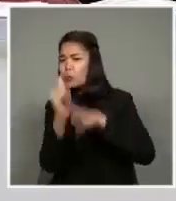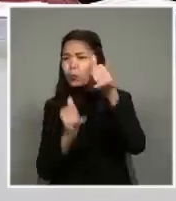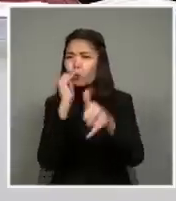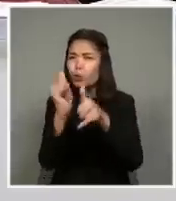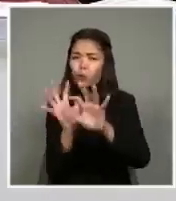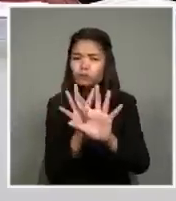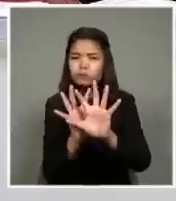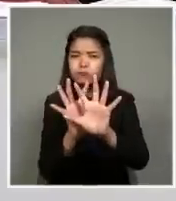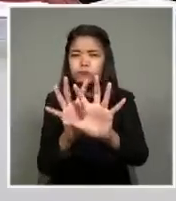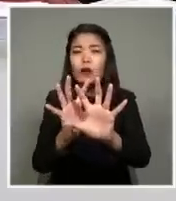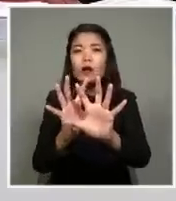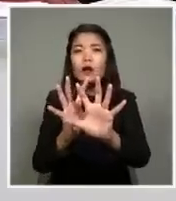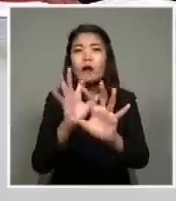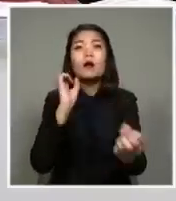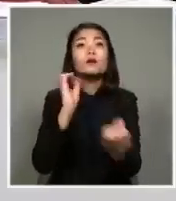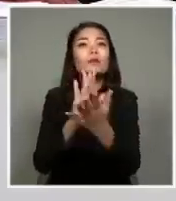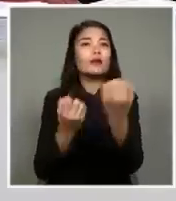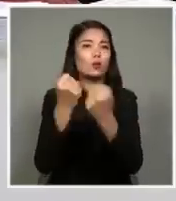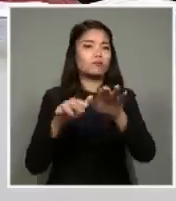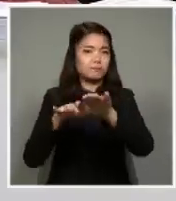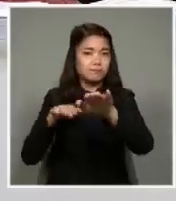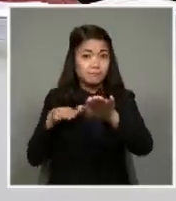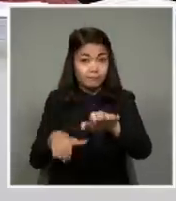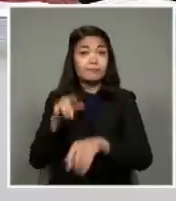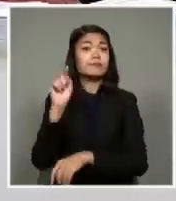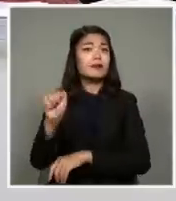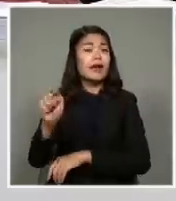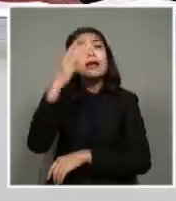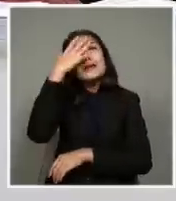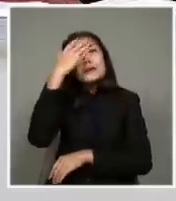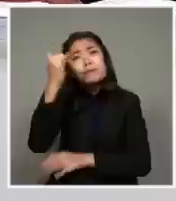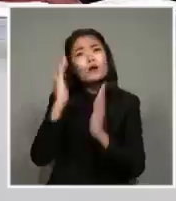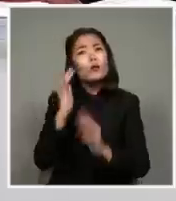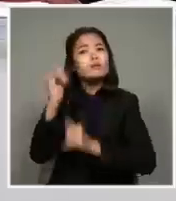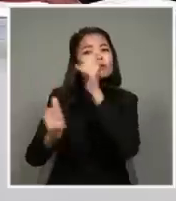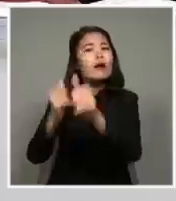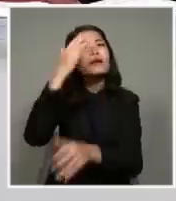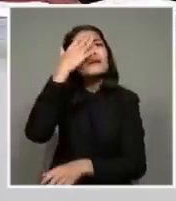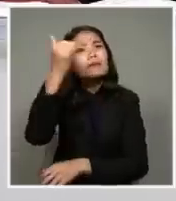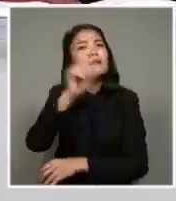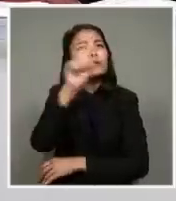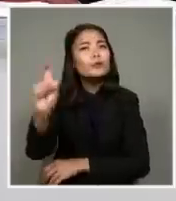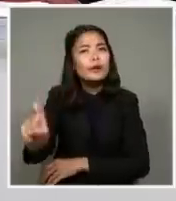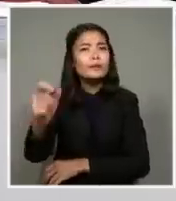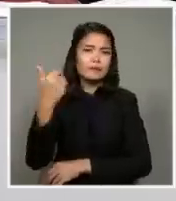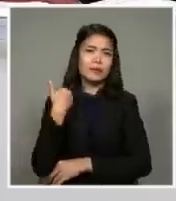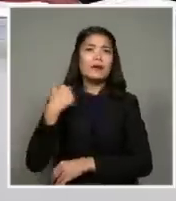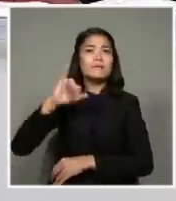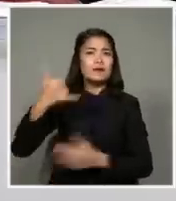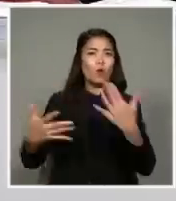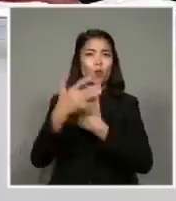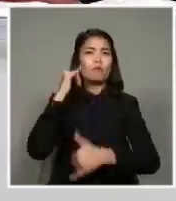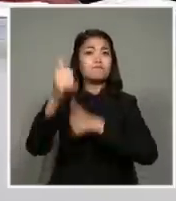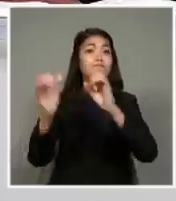มากแล้วก็จะส่งผลกระทบต่อการจราจรด้วยนะคะที่นั่นทำไมคนต้องไปเยอะขนาดนั้นหลายๆคนตั้งคำถามแล้วก็อาจจะยังไม่เคยมีโอกาสไป